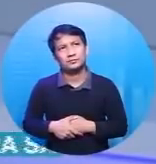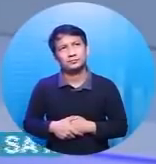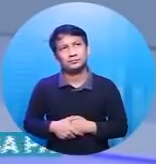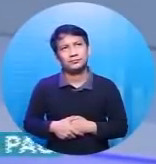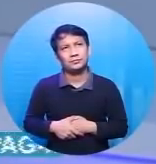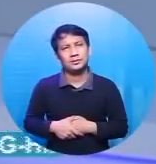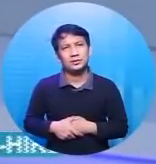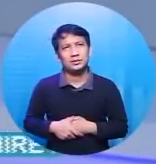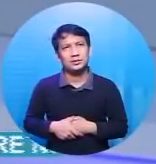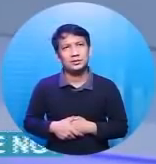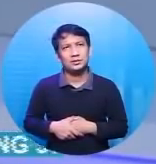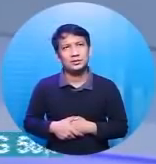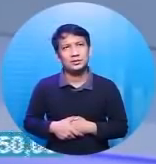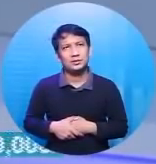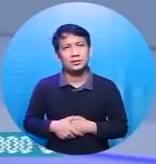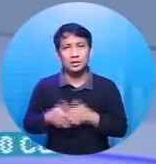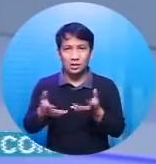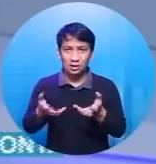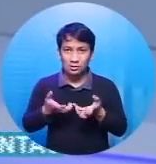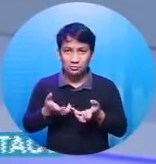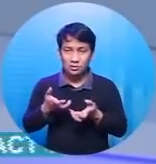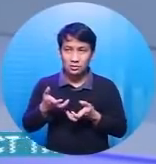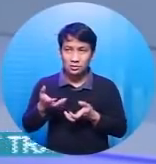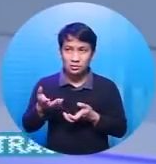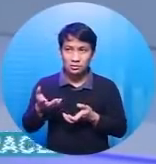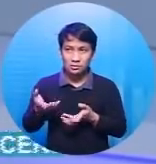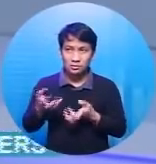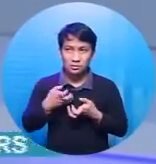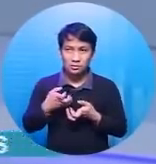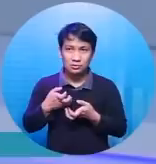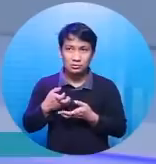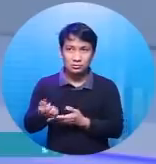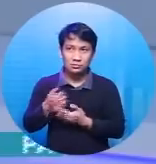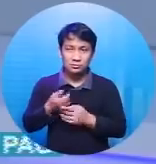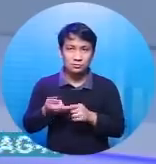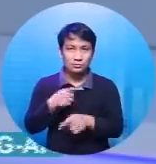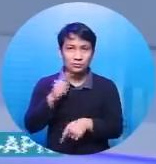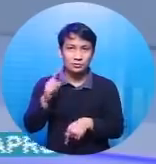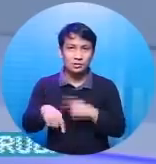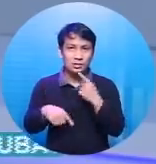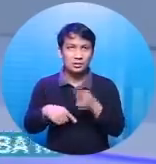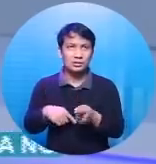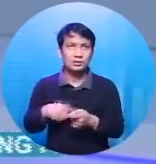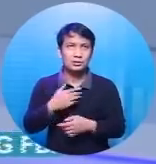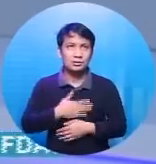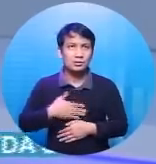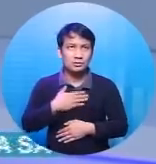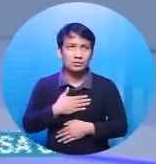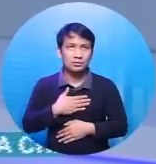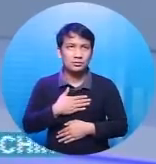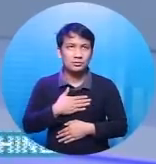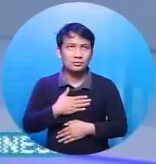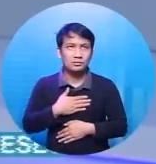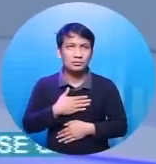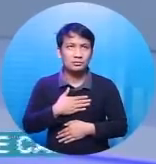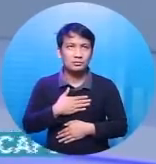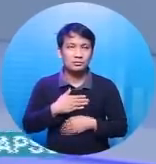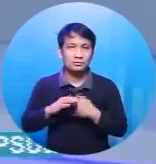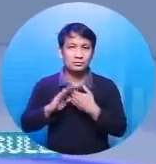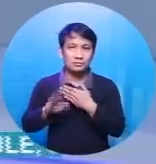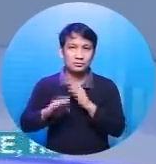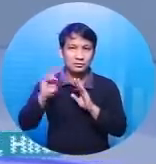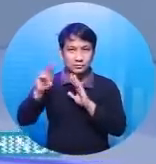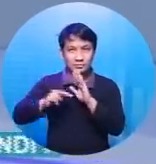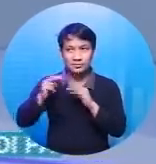At ako po may kahilingan doon sa mga nakatanggap na ng biyaya mula sa amin ng tulong. Please lang, pakibilisan nyo lang po ipadala ang inyong mga